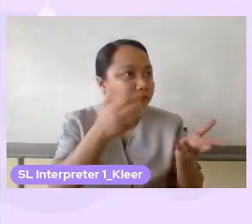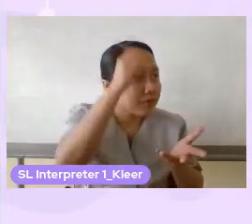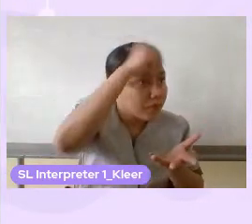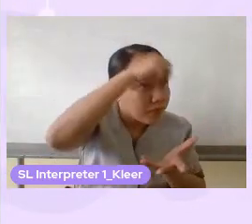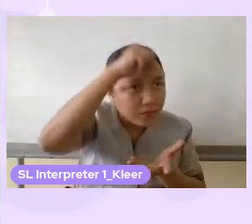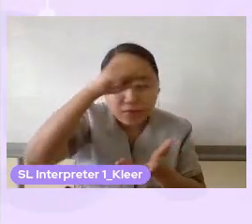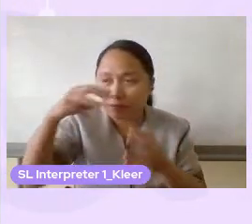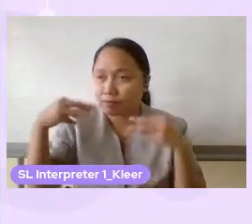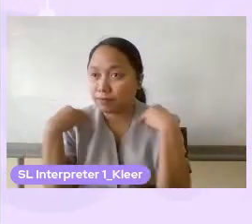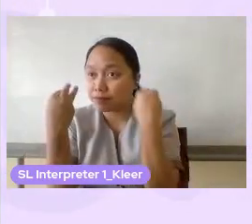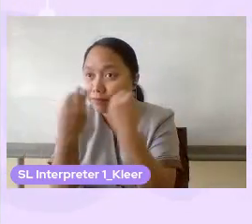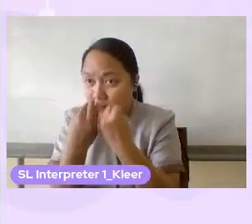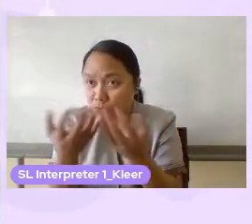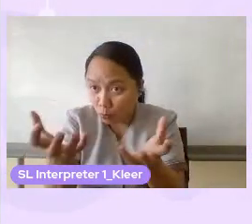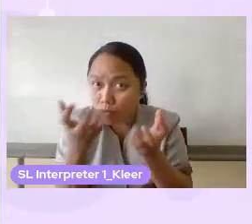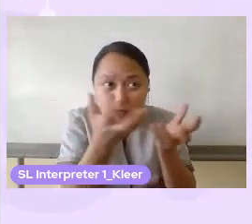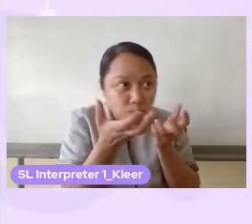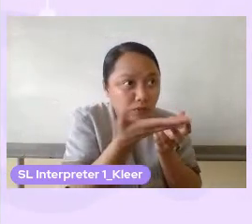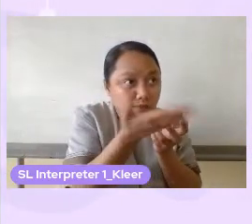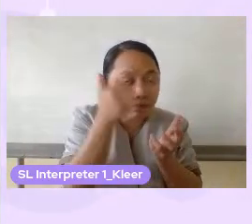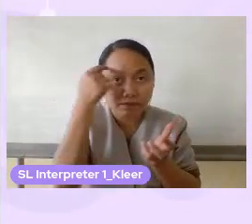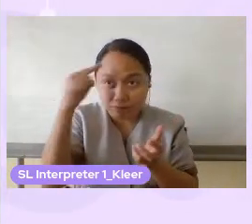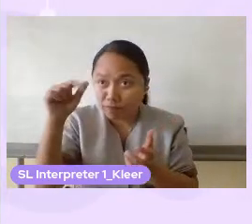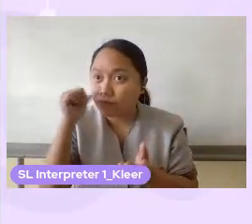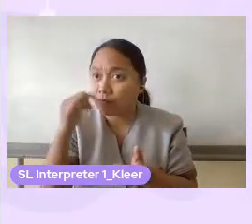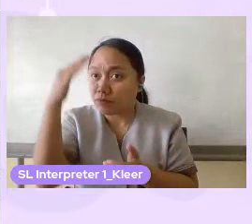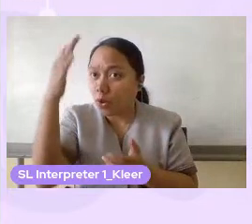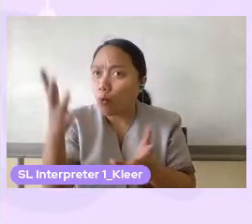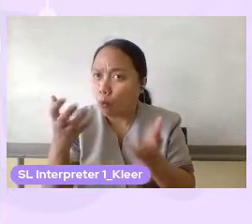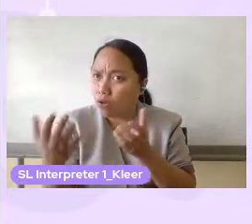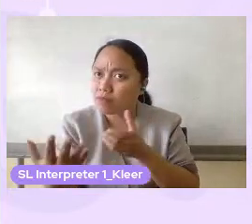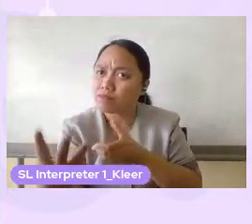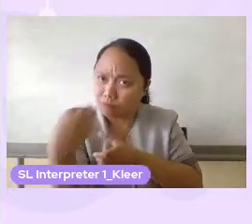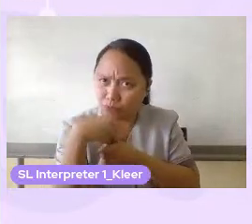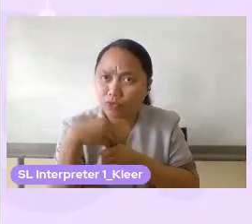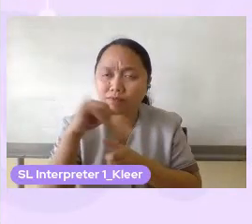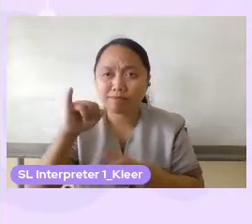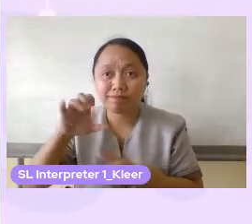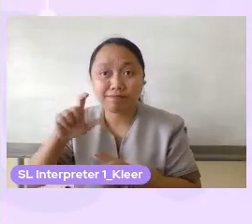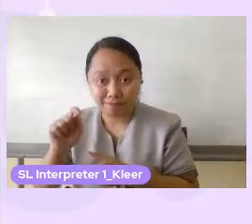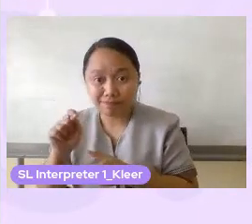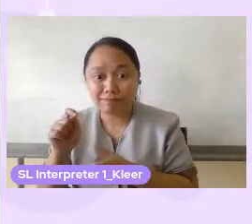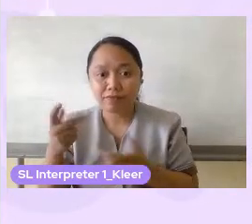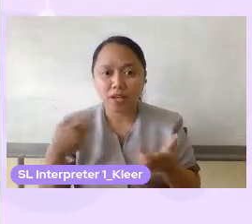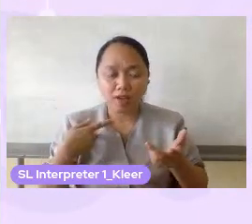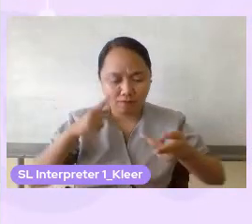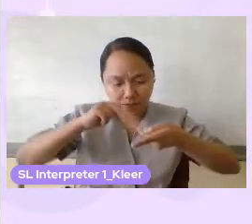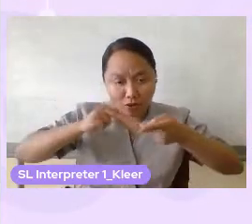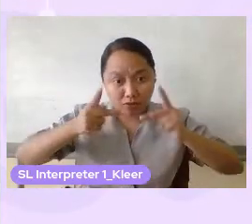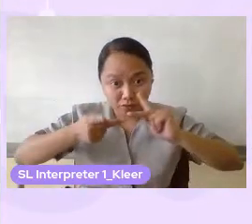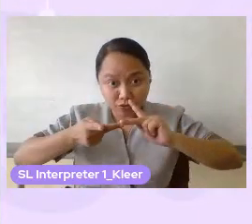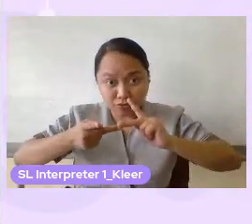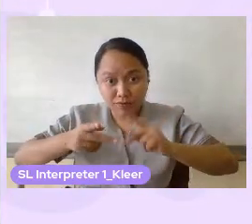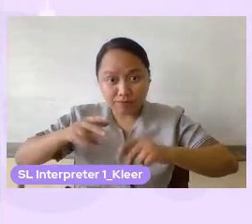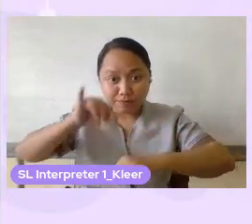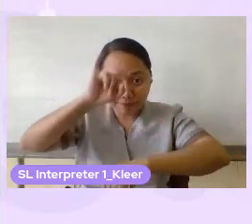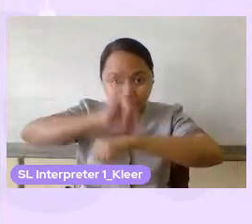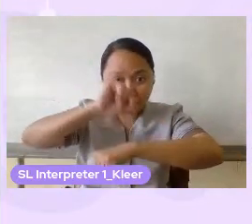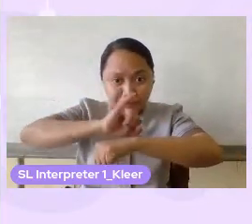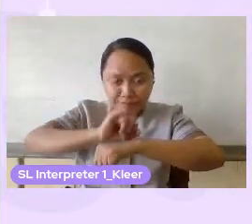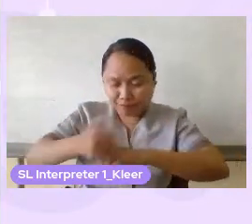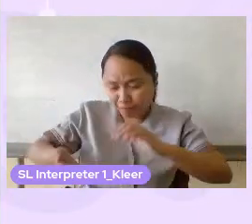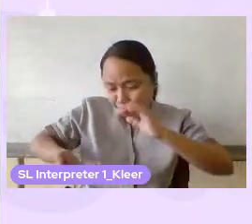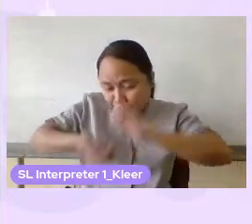mentorship para sa kababaihan na gustong sumali sa ICT. Mag-partner po tayo sa industry at mag-advocate po tayo ng policy